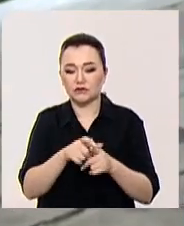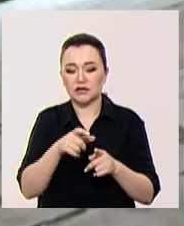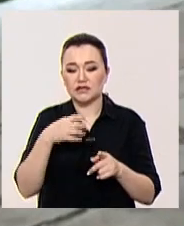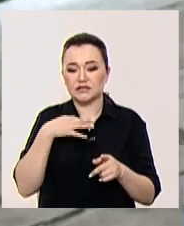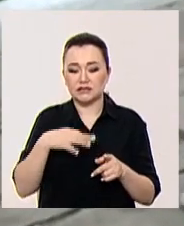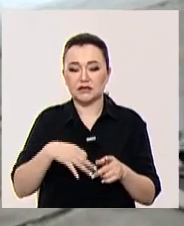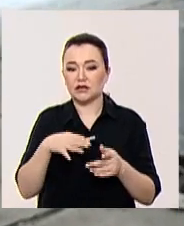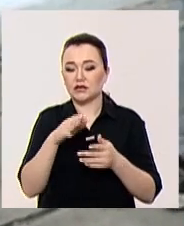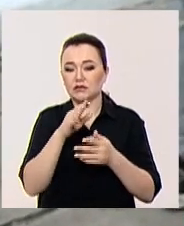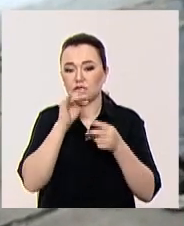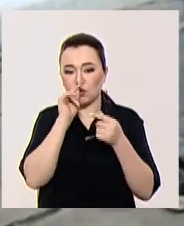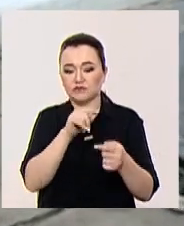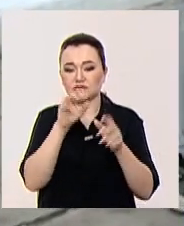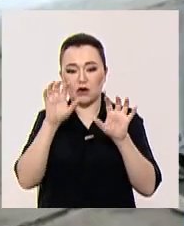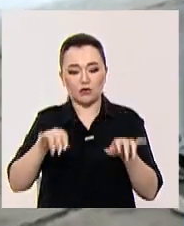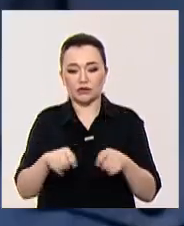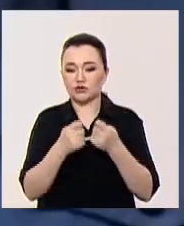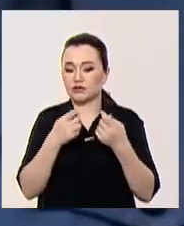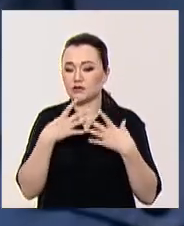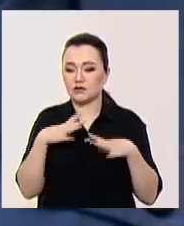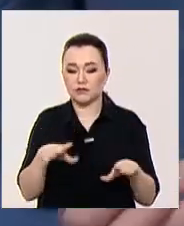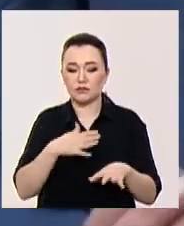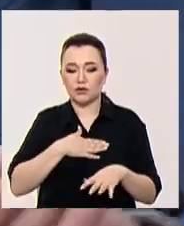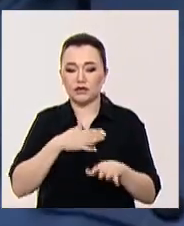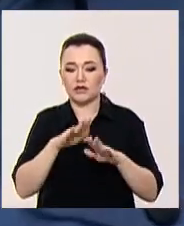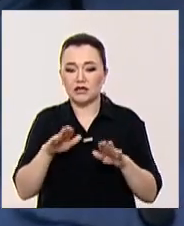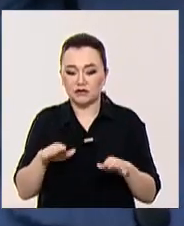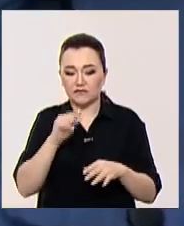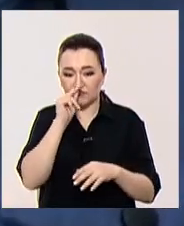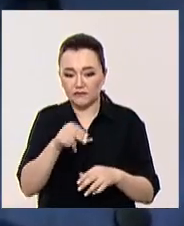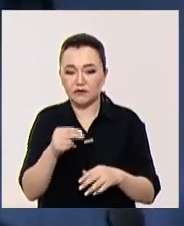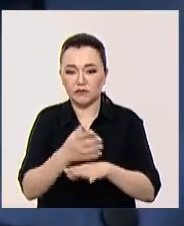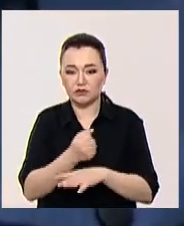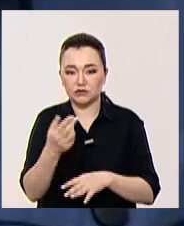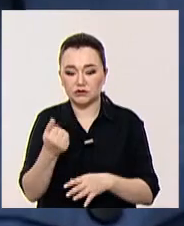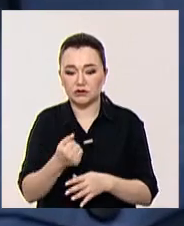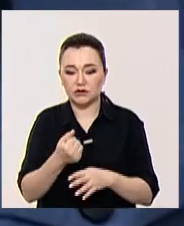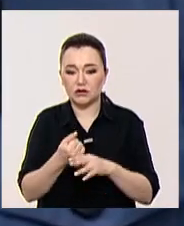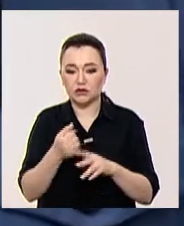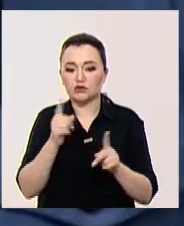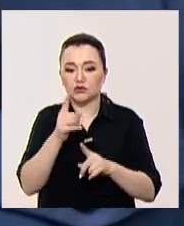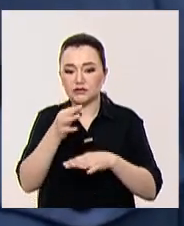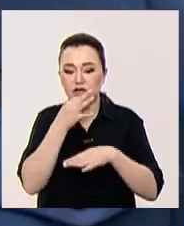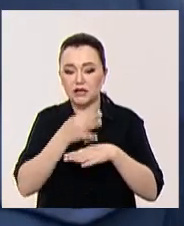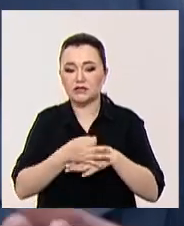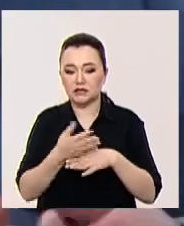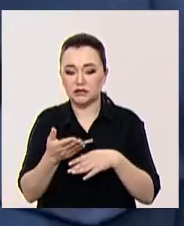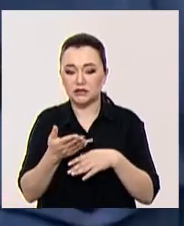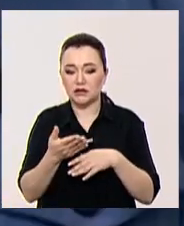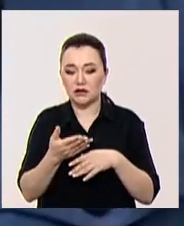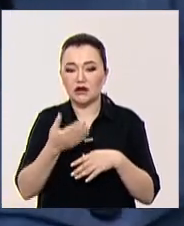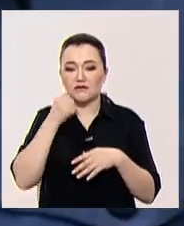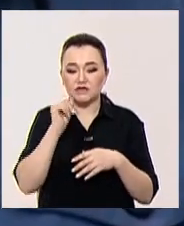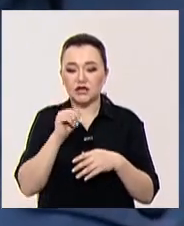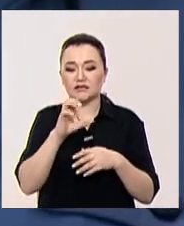баласы ешқандай заңға қайшы әрекет жасамаған. Біздің балаларымыз енді күдікті болып тұр ғой. Бұған не дейді екен? Енді